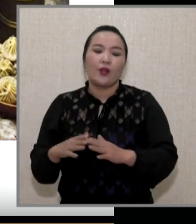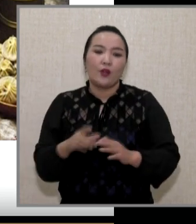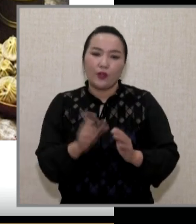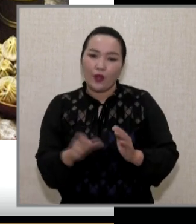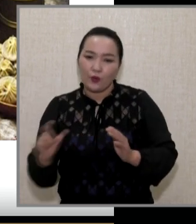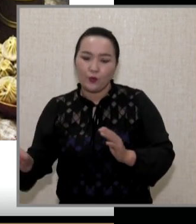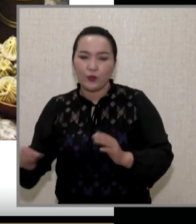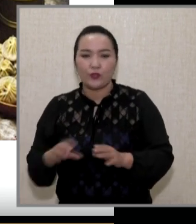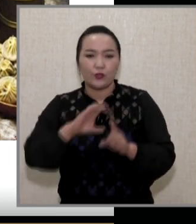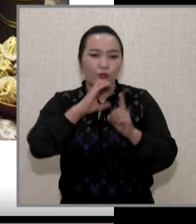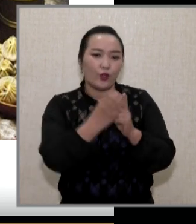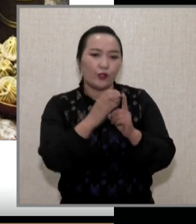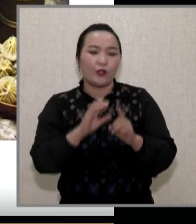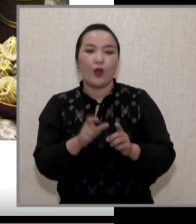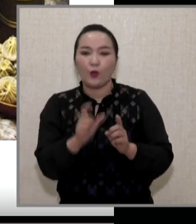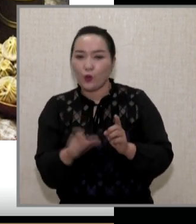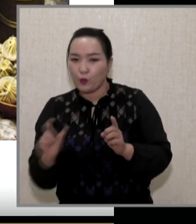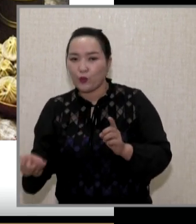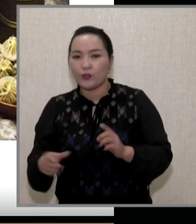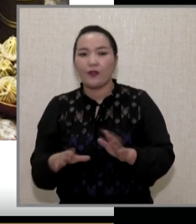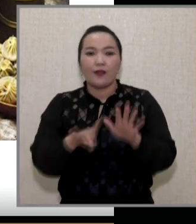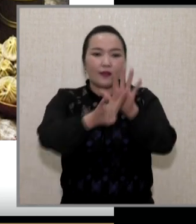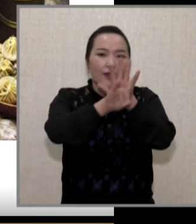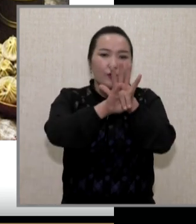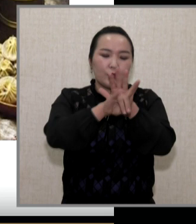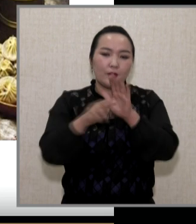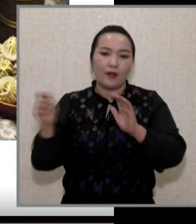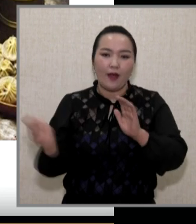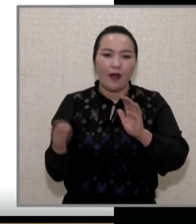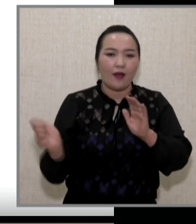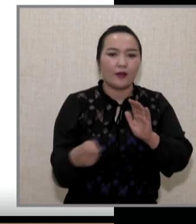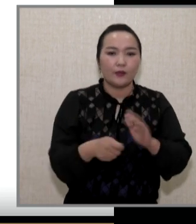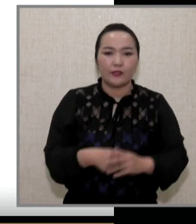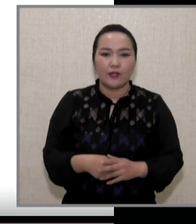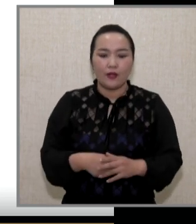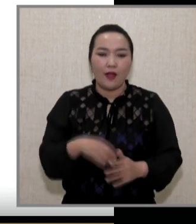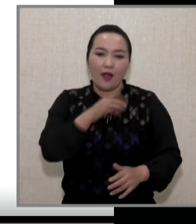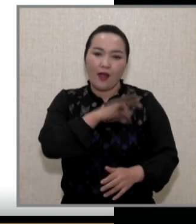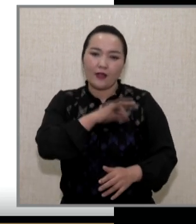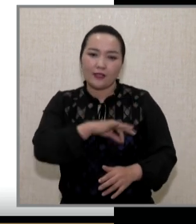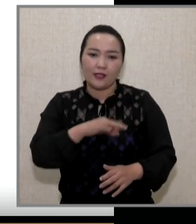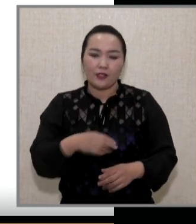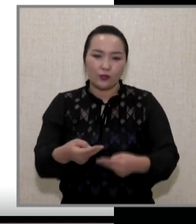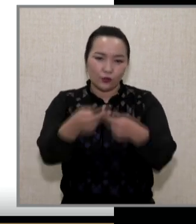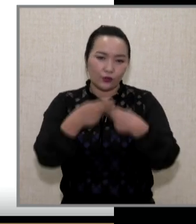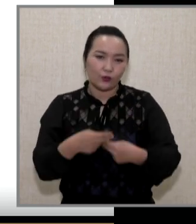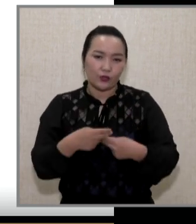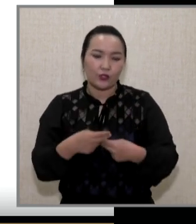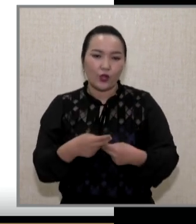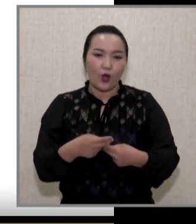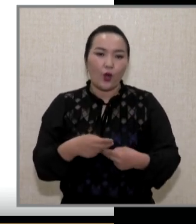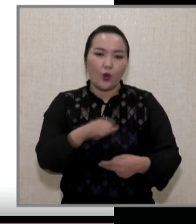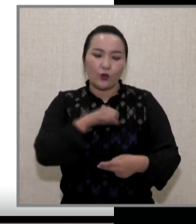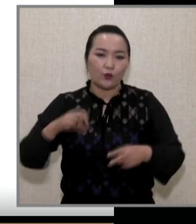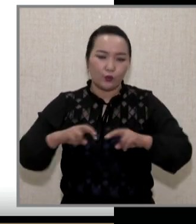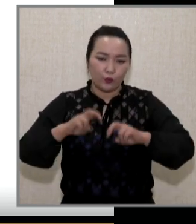хүртэж түүнийгэ боловсруулан хэрэгж ирсэн юм уламжлалтай. За энэ бол энэ зургаас харагдаж байгаа хаа. За тэгвэл ер нь хүүхдүүдээ хоол